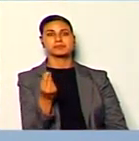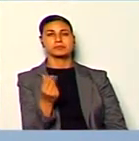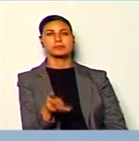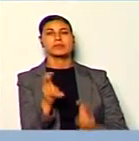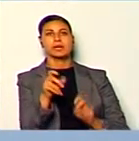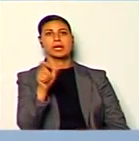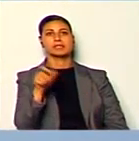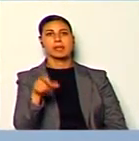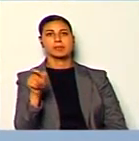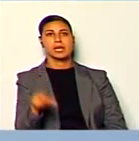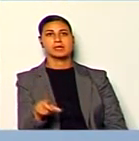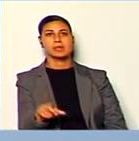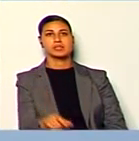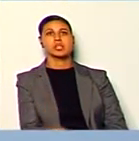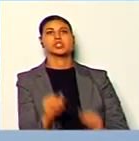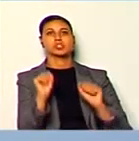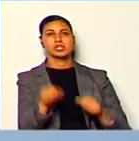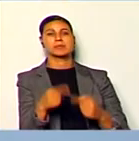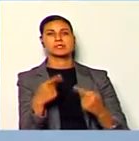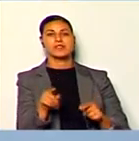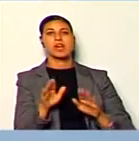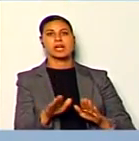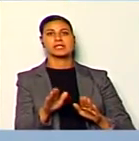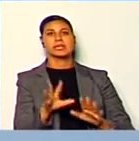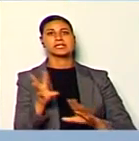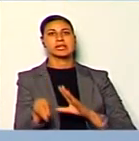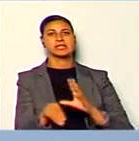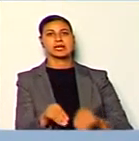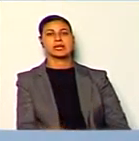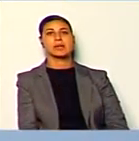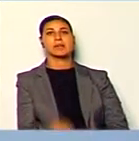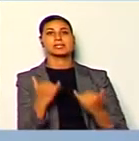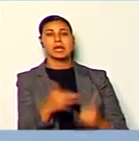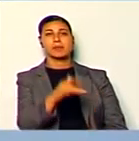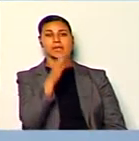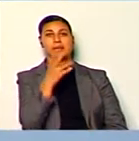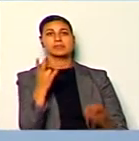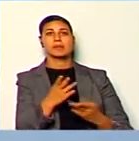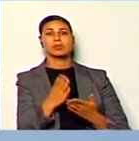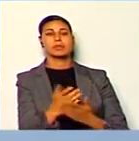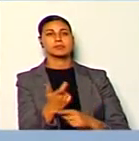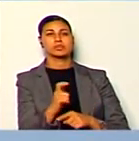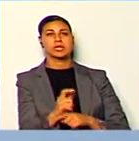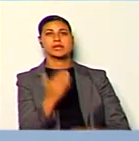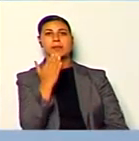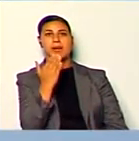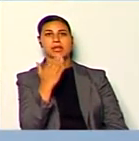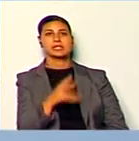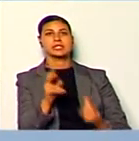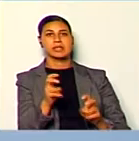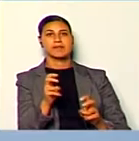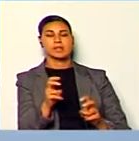რითაც ადამიანები შეძლებენ სხვა ადგილას დასახლებას. Ამ ეტაპზე გამოყენებული არის საკმაოდ მარტივი